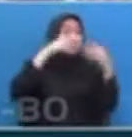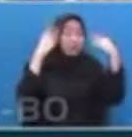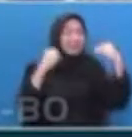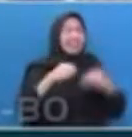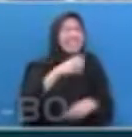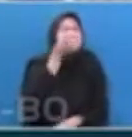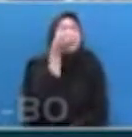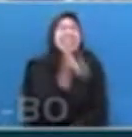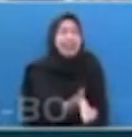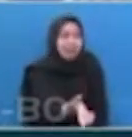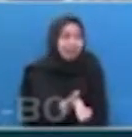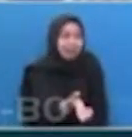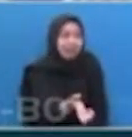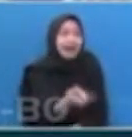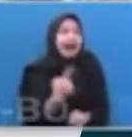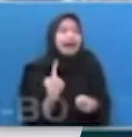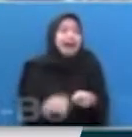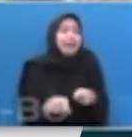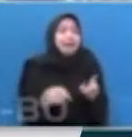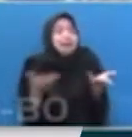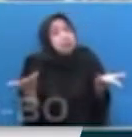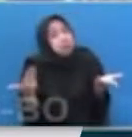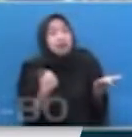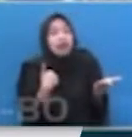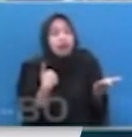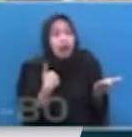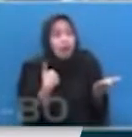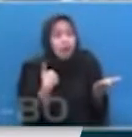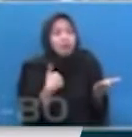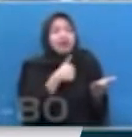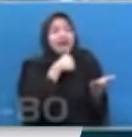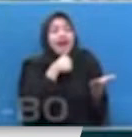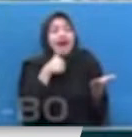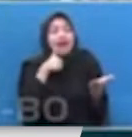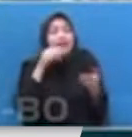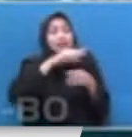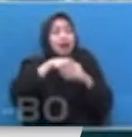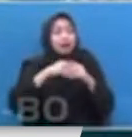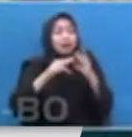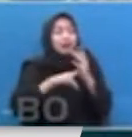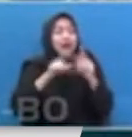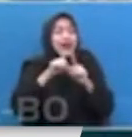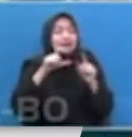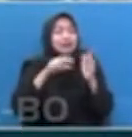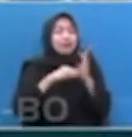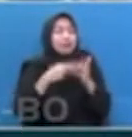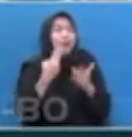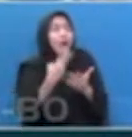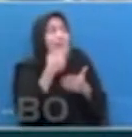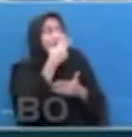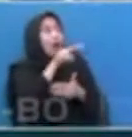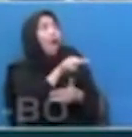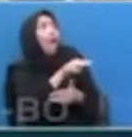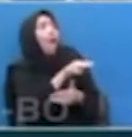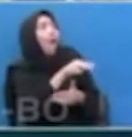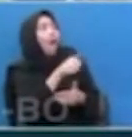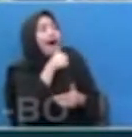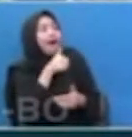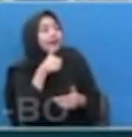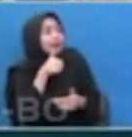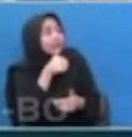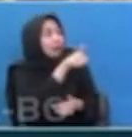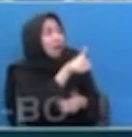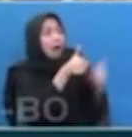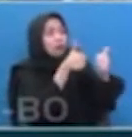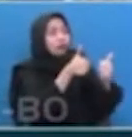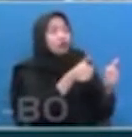yang dikuasai Anies. Misal saja di wilayah Jawa Barat, Nasdem hanya mendapatkan 5 kursi di pemilu 2019. Bahkan di Banten, kursi